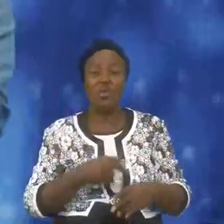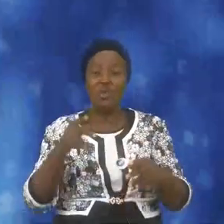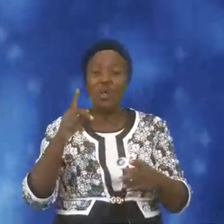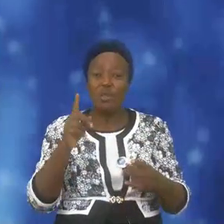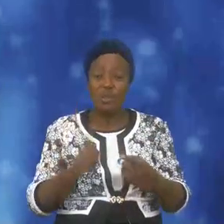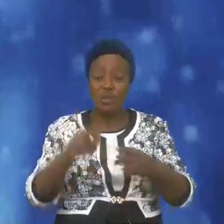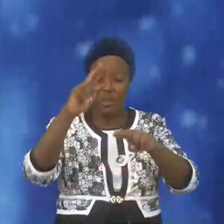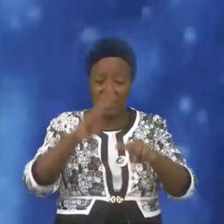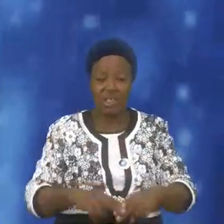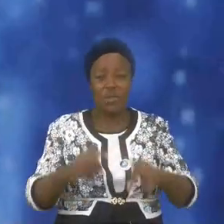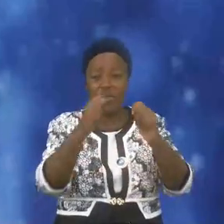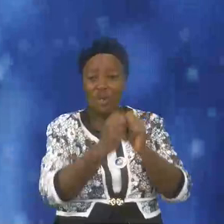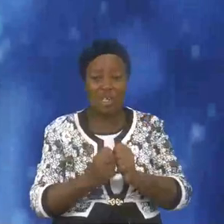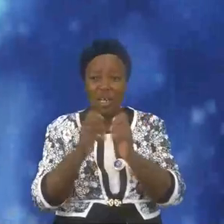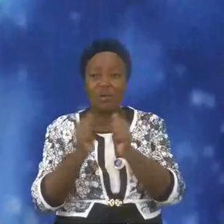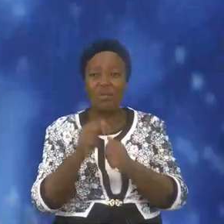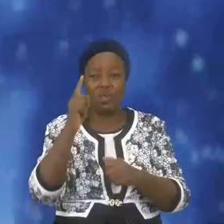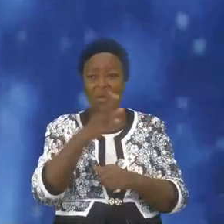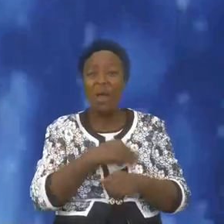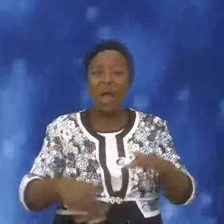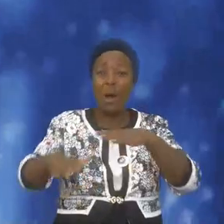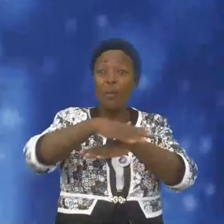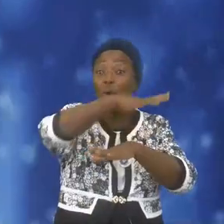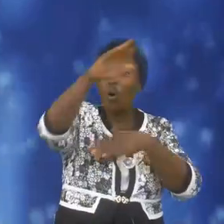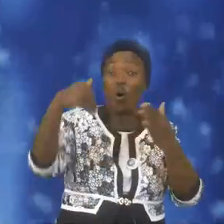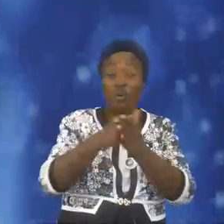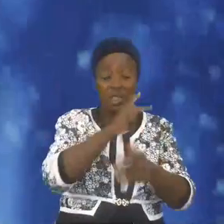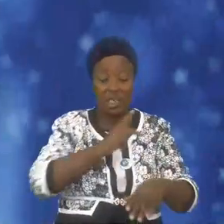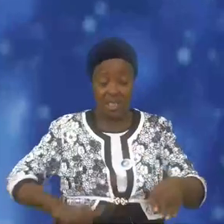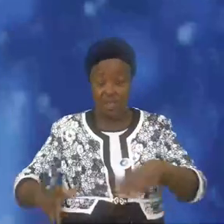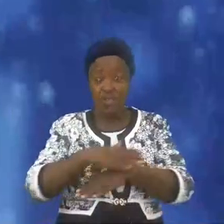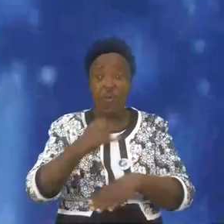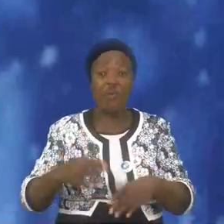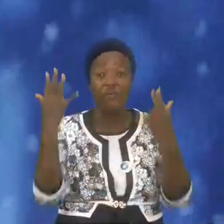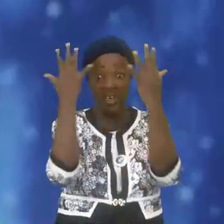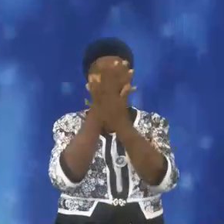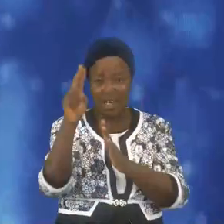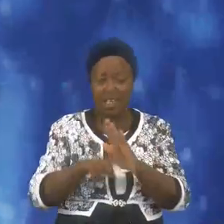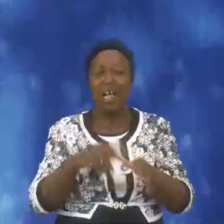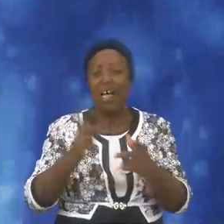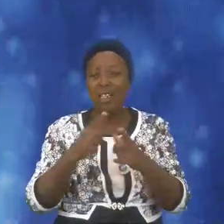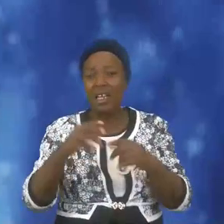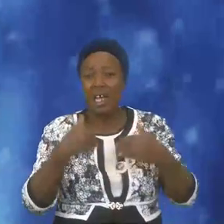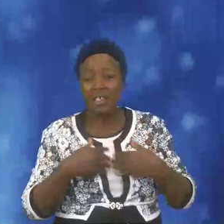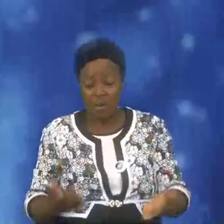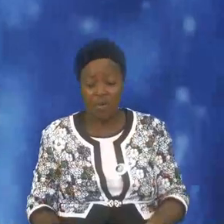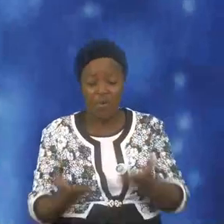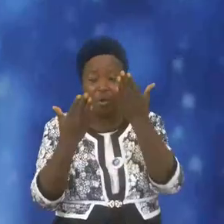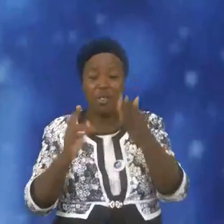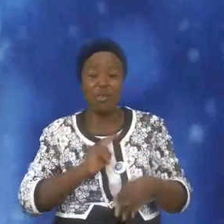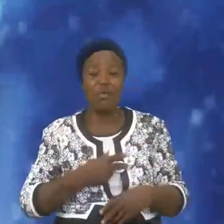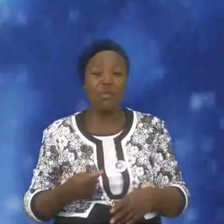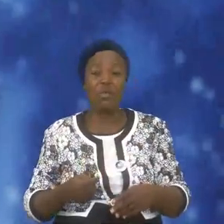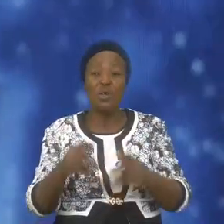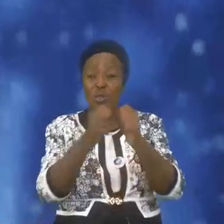lui dans les lieux célestes, au-dessus des Mèdes et des Perses. Il nous a ressuscités et nous fait